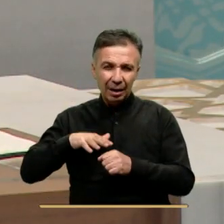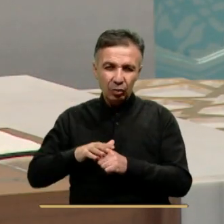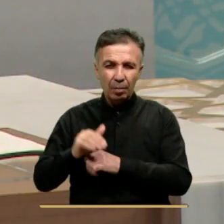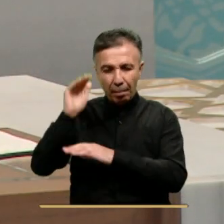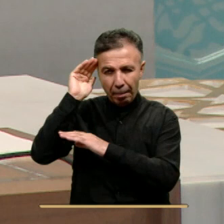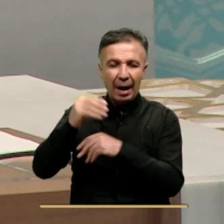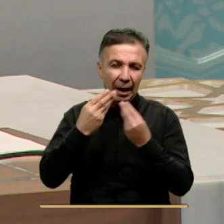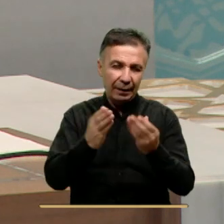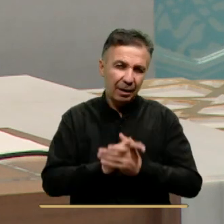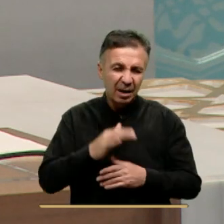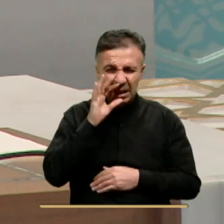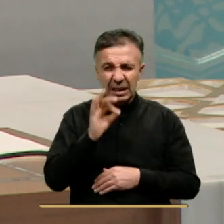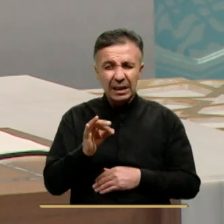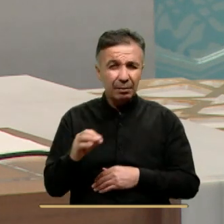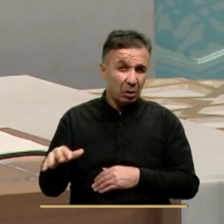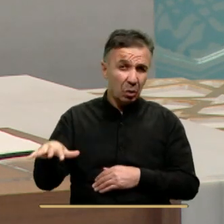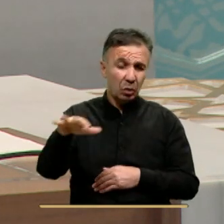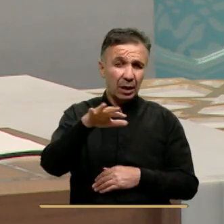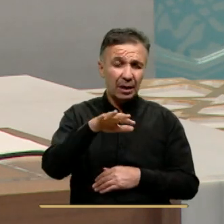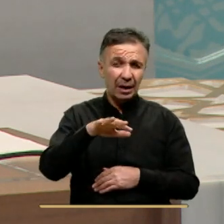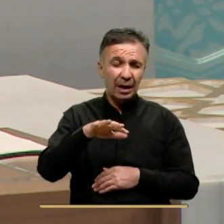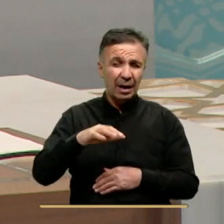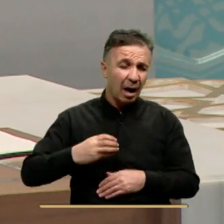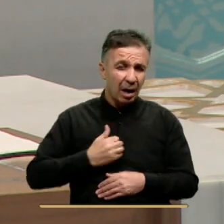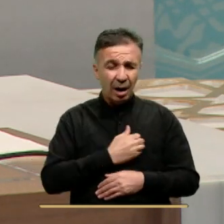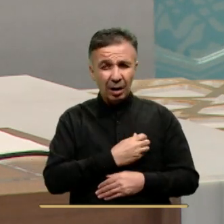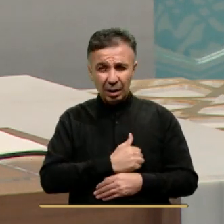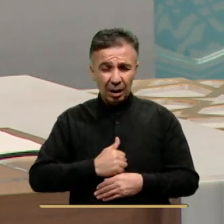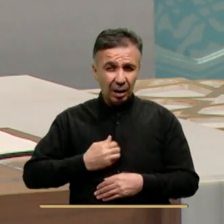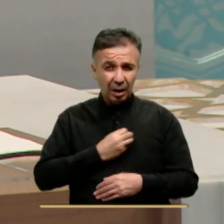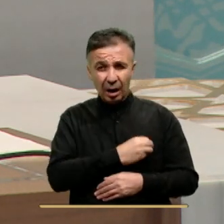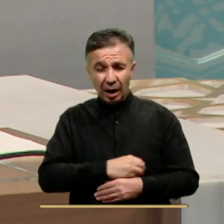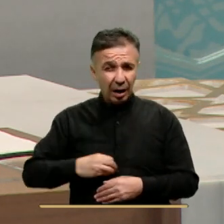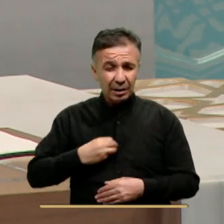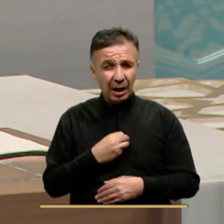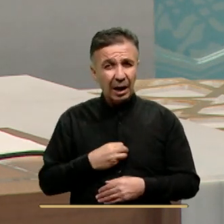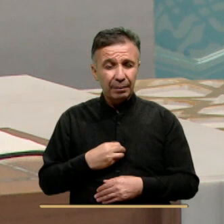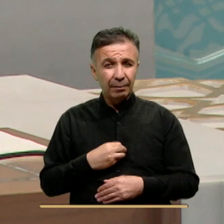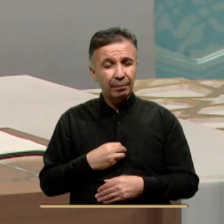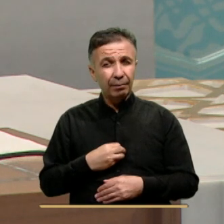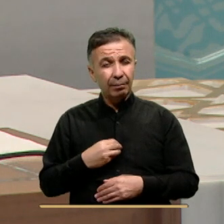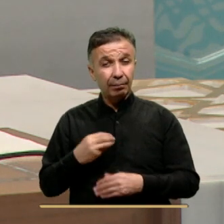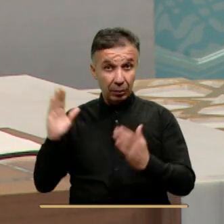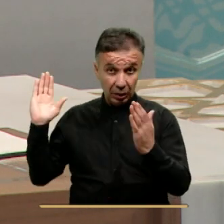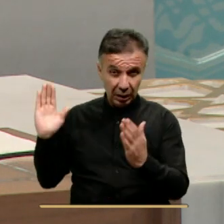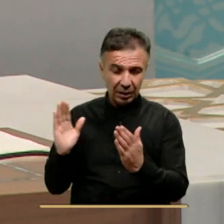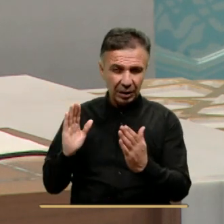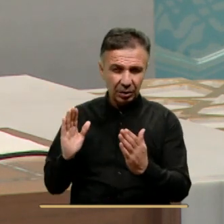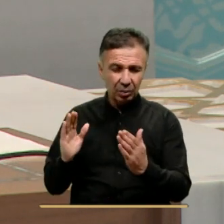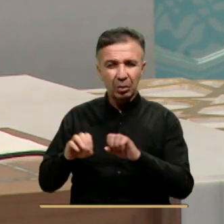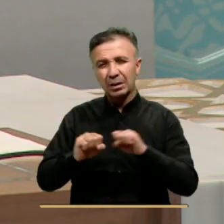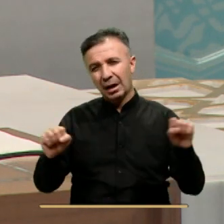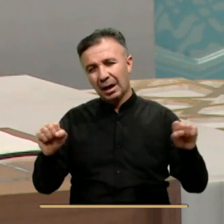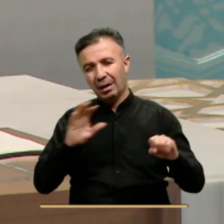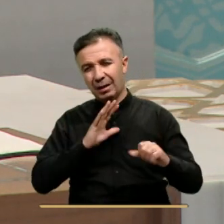iner kimin üzerine gazabım inerse o felakete uğramıştır muhakkak